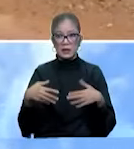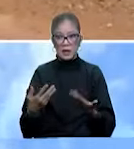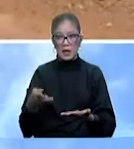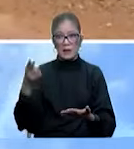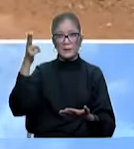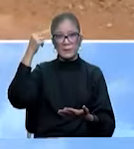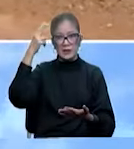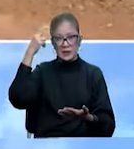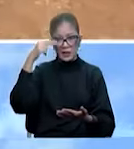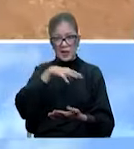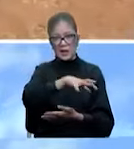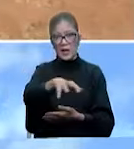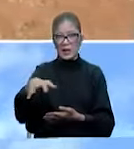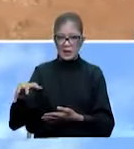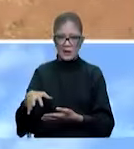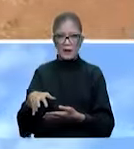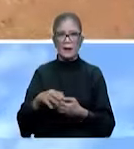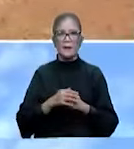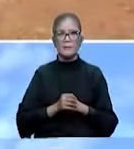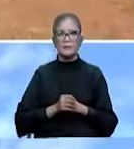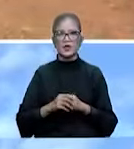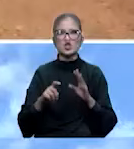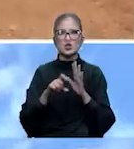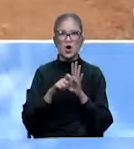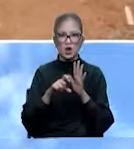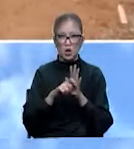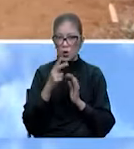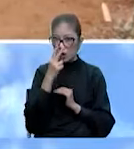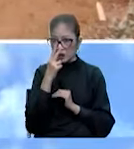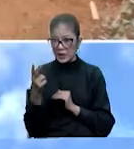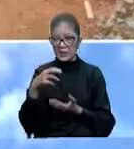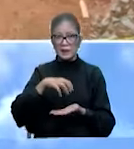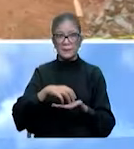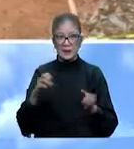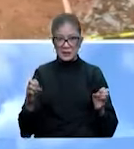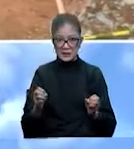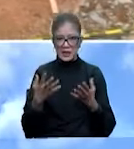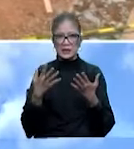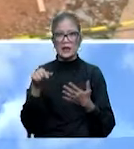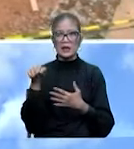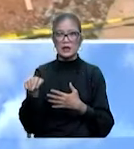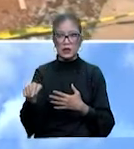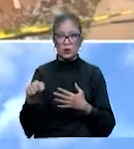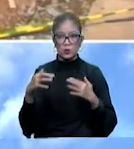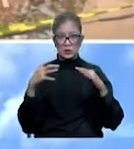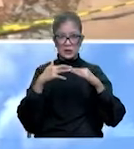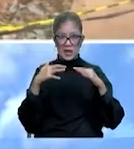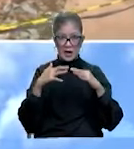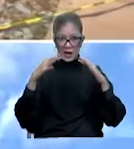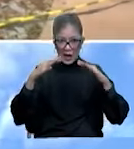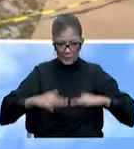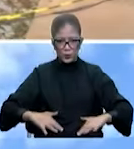juga beberapa pihak terkait di lokasi ini. Seperti yang Anda dapat saksikan, inilah tempat kejadian di mana terjadi jalan ambles total